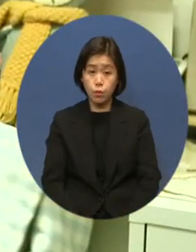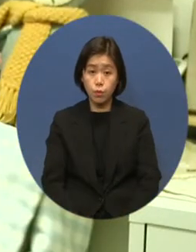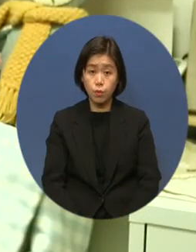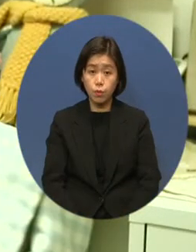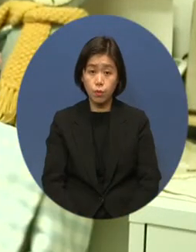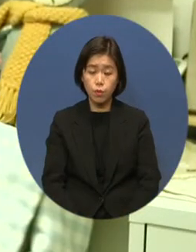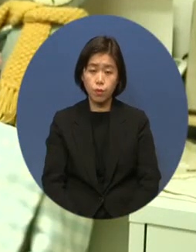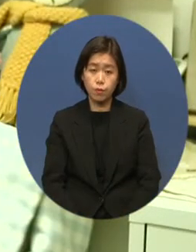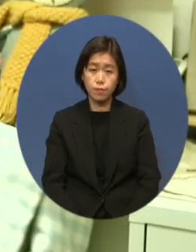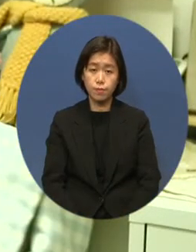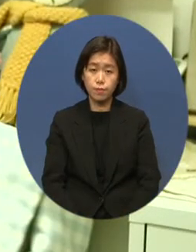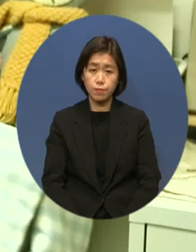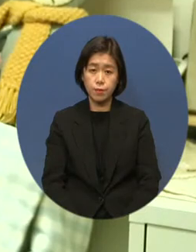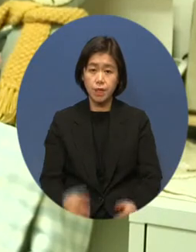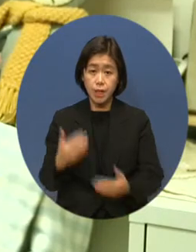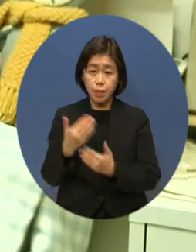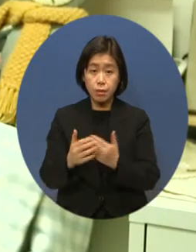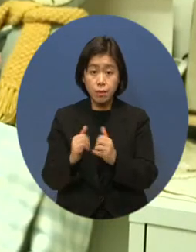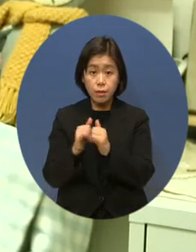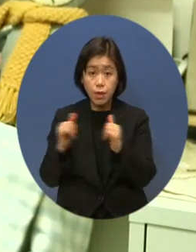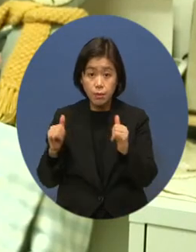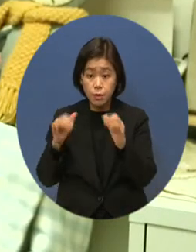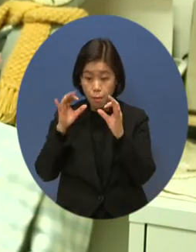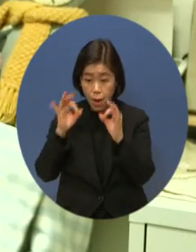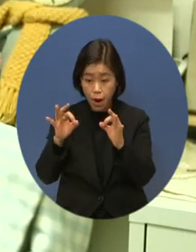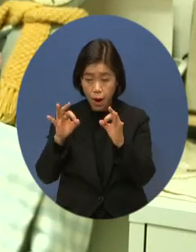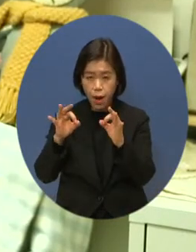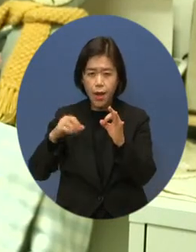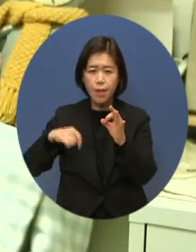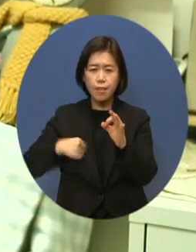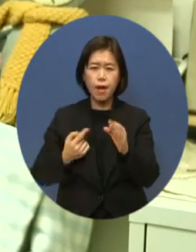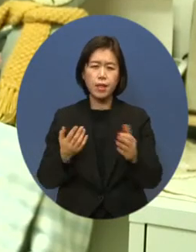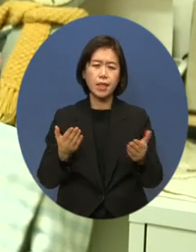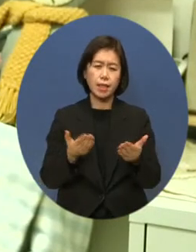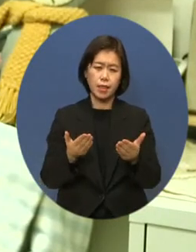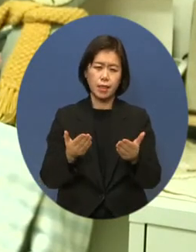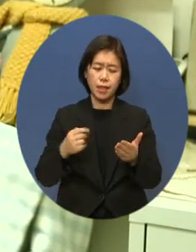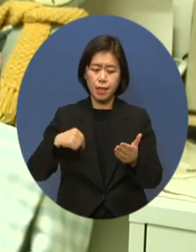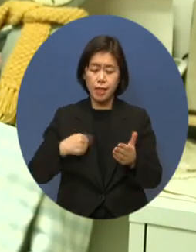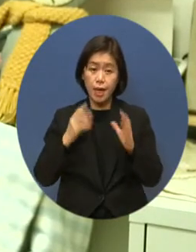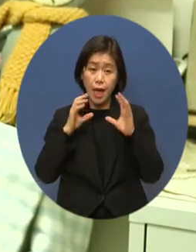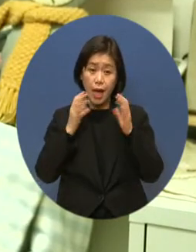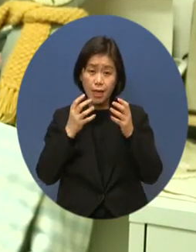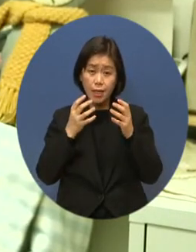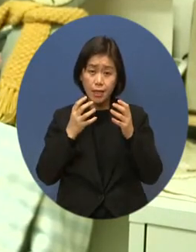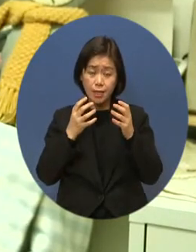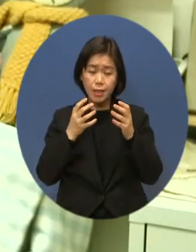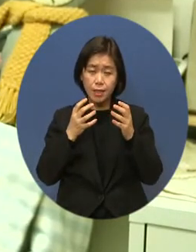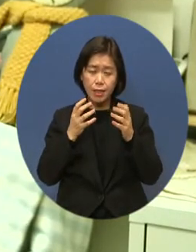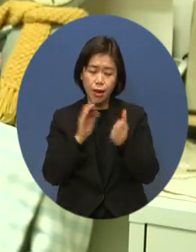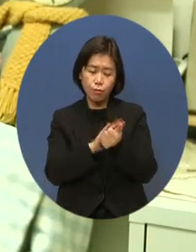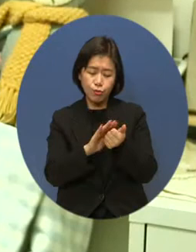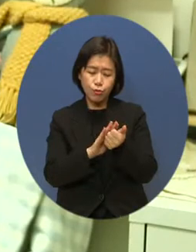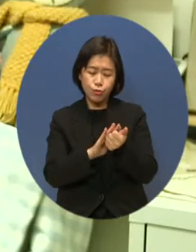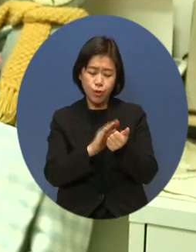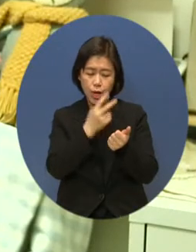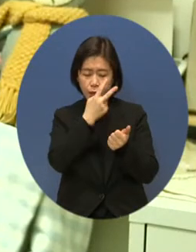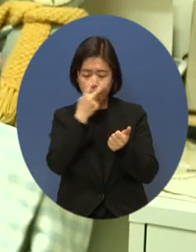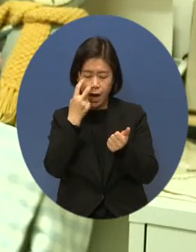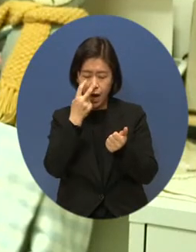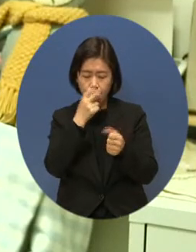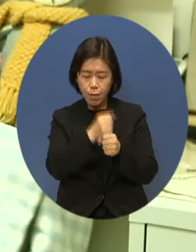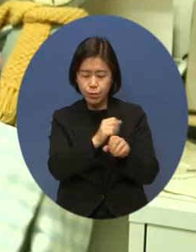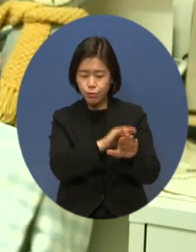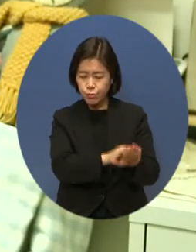재워두고 남는 시간. 그러니까 이제 그 시간 사실 엄마한테 정말 중요한 시간이거든요. 그 시간 한두